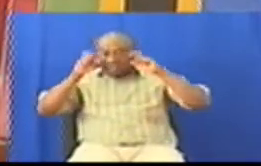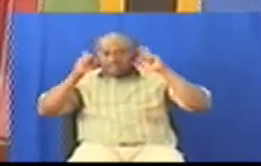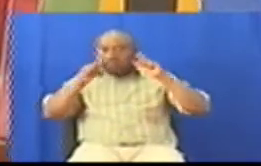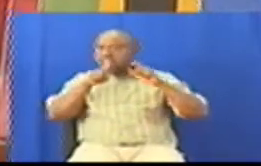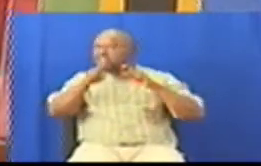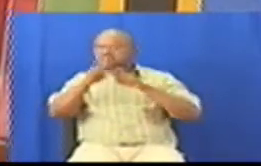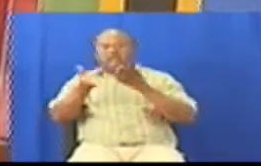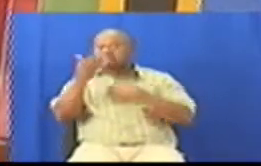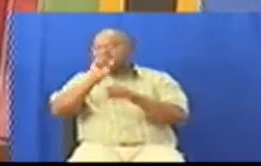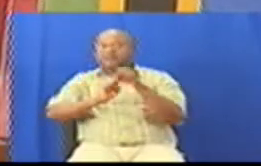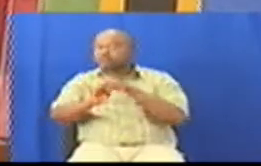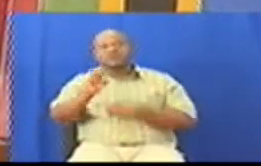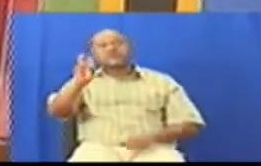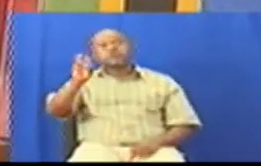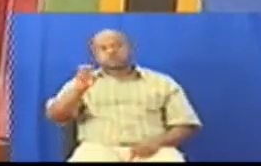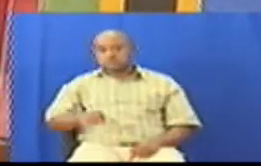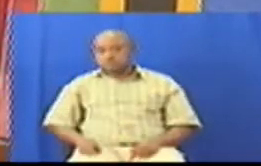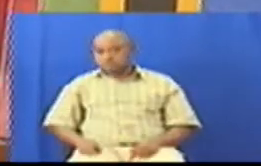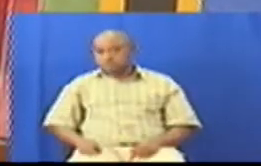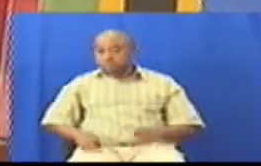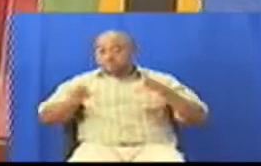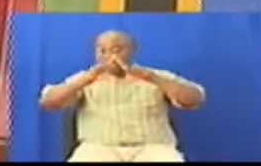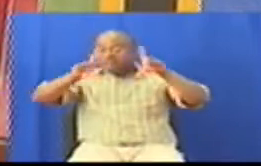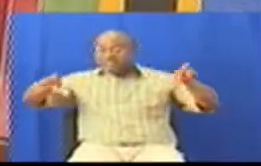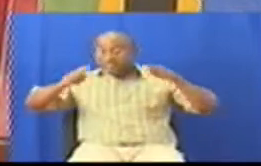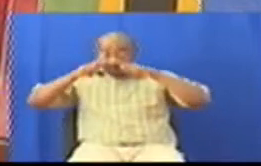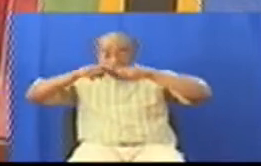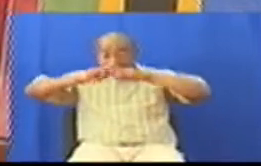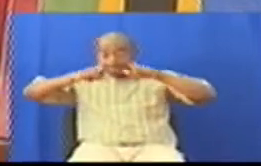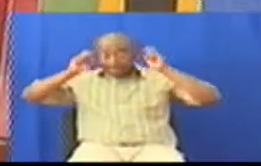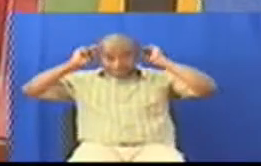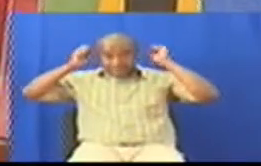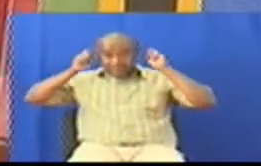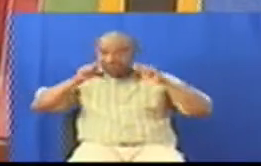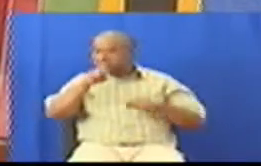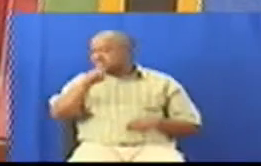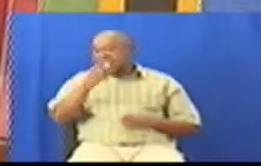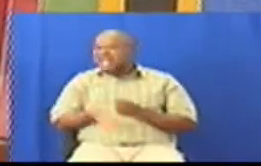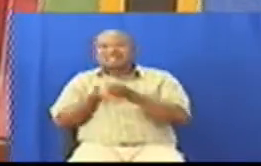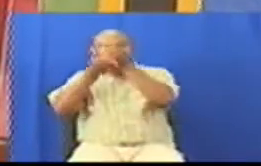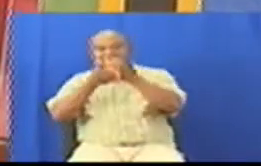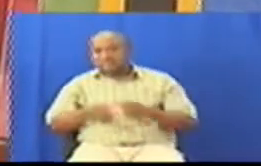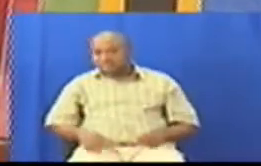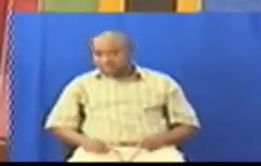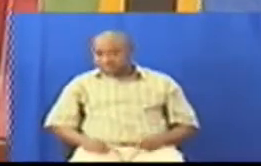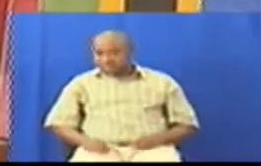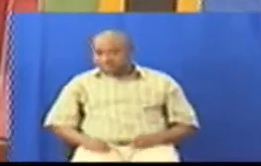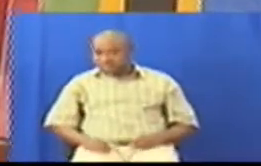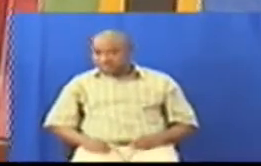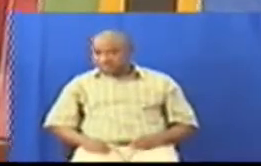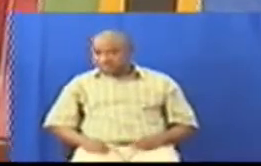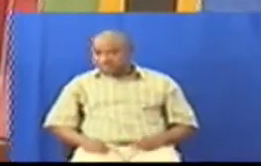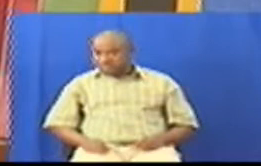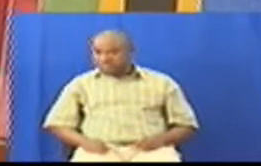bakteria, havimkingi mtu kupata virusi vya corona. Kwa hiyo tu angalifu sana na aina ya maski ambazo tunazozitumia.